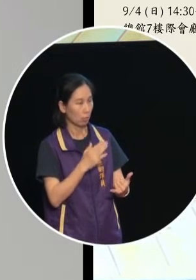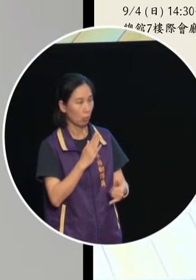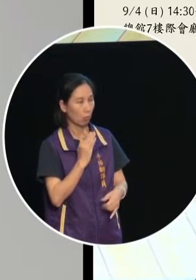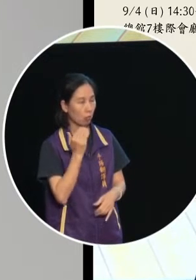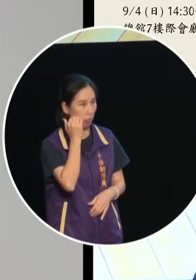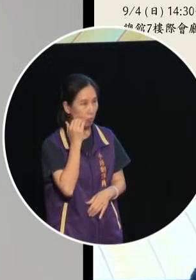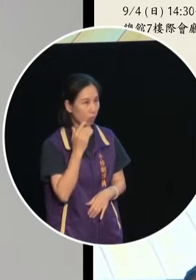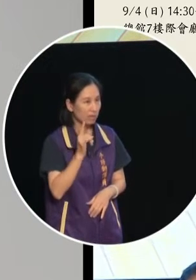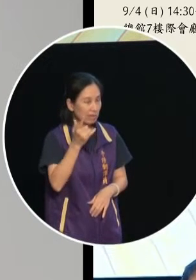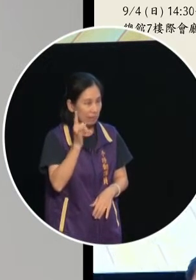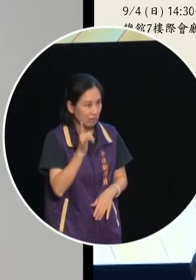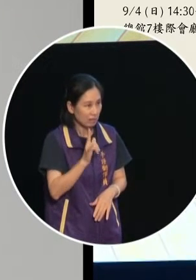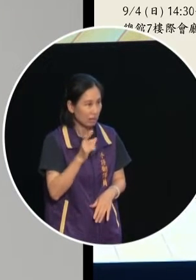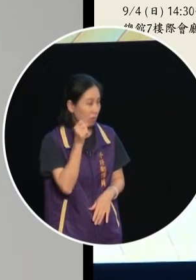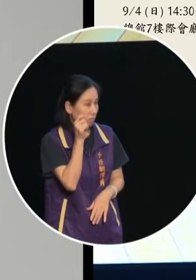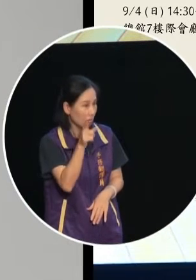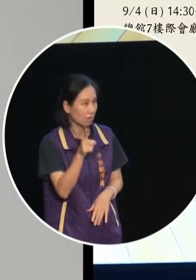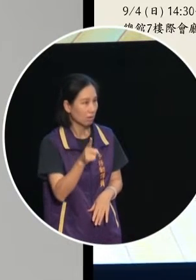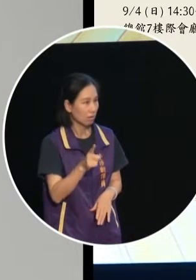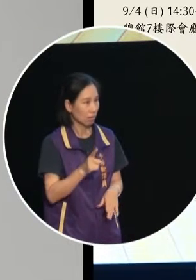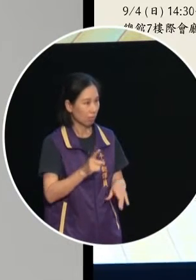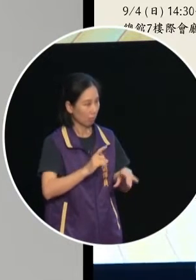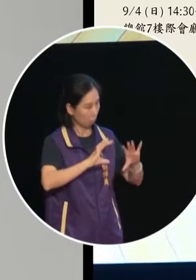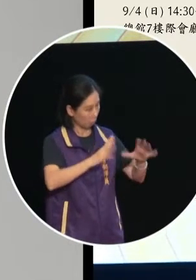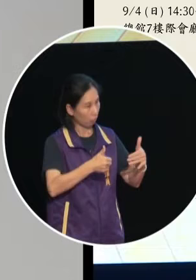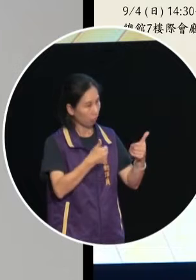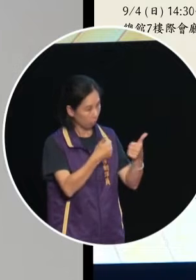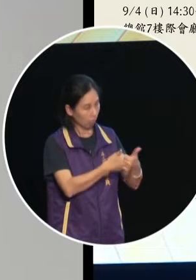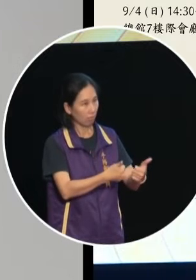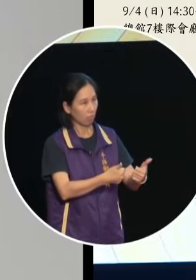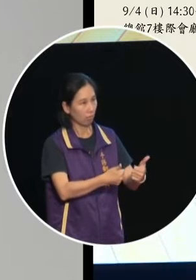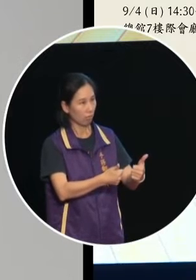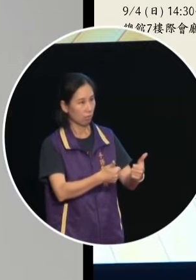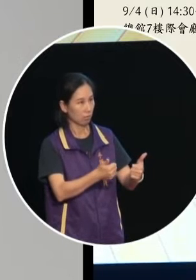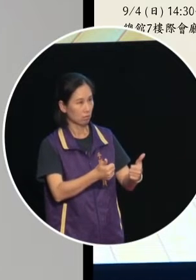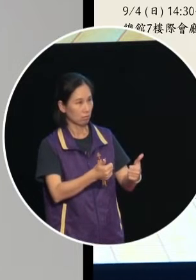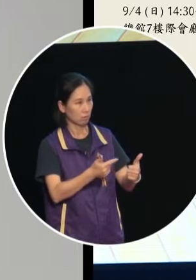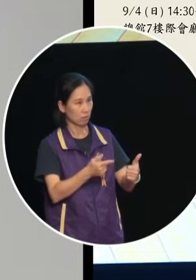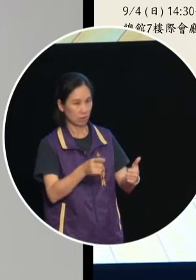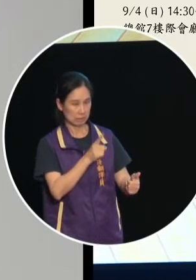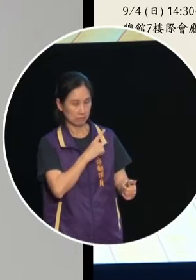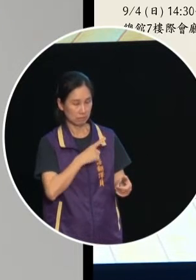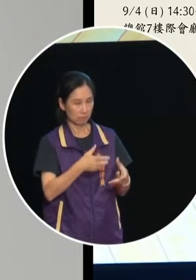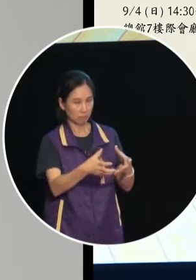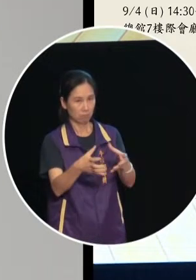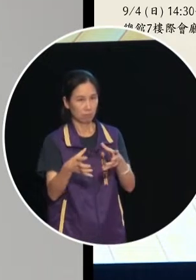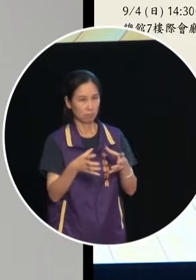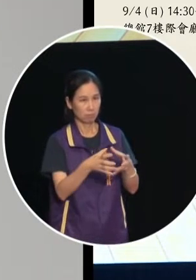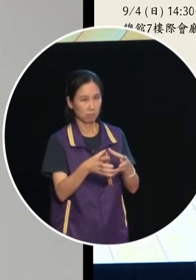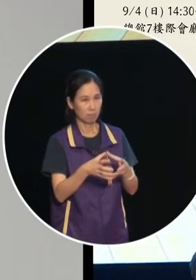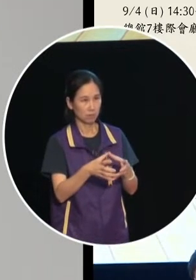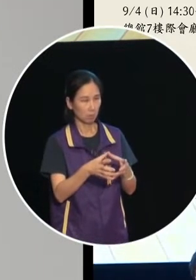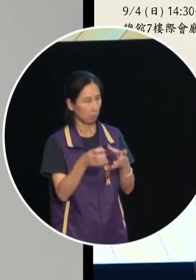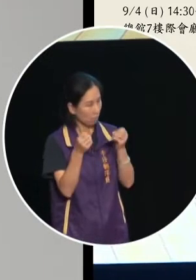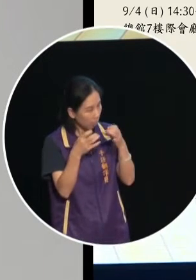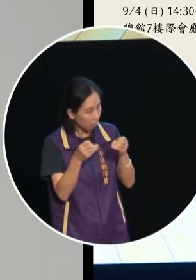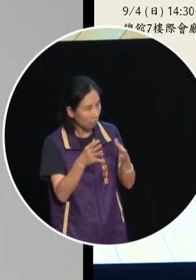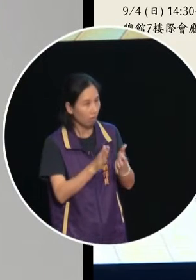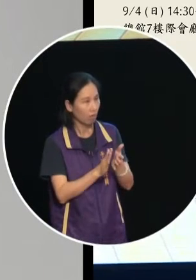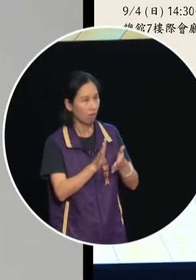月开了国会，然后赞成支持跟反对经过一些讨